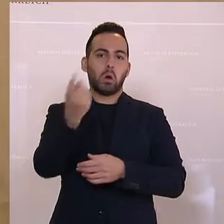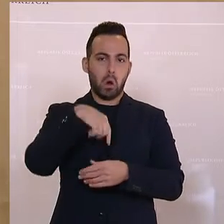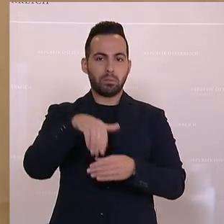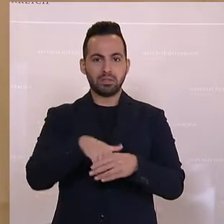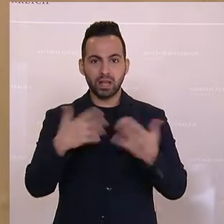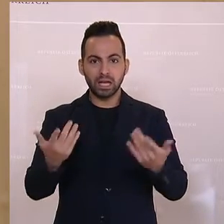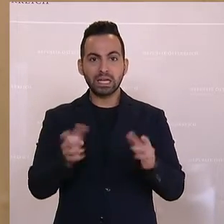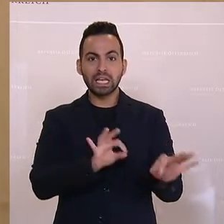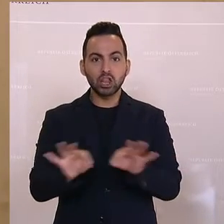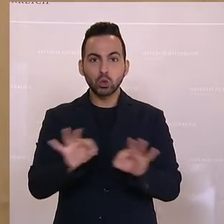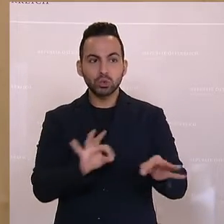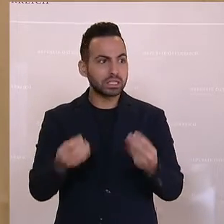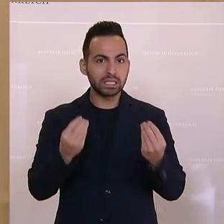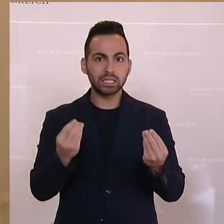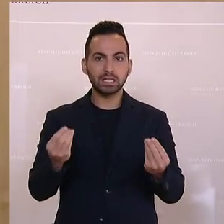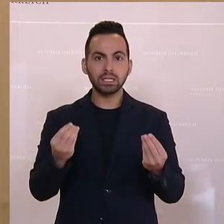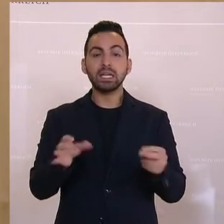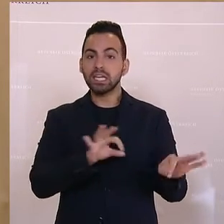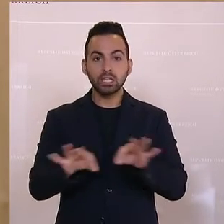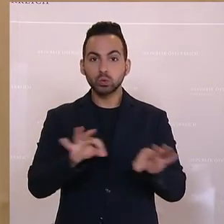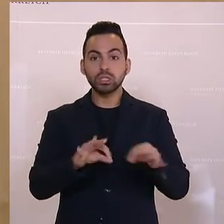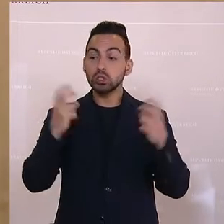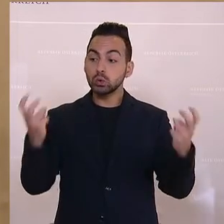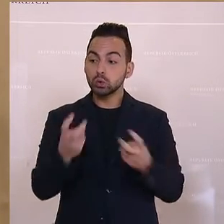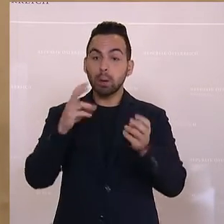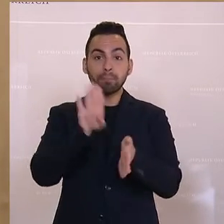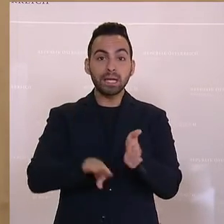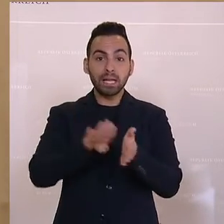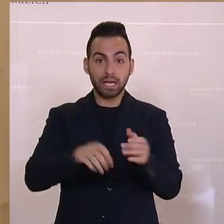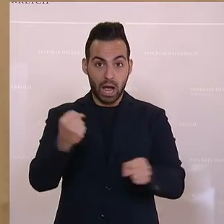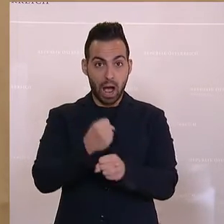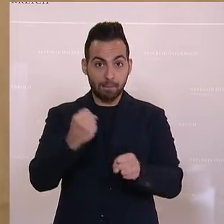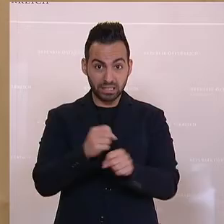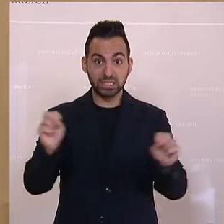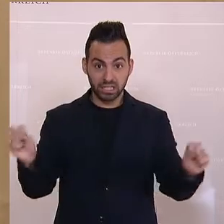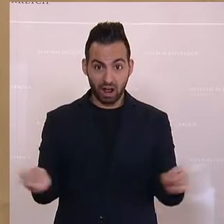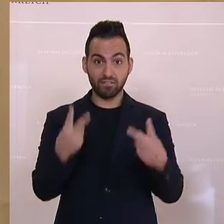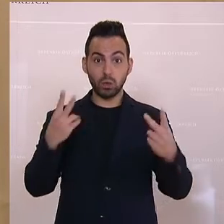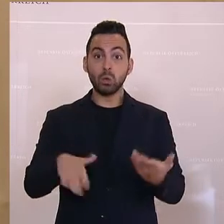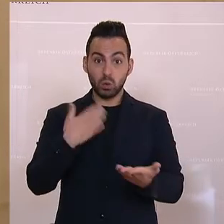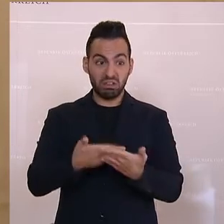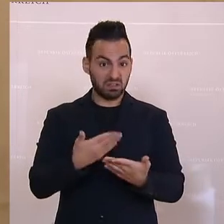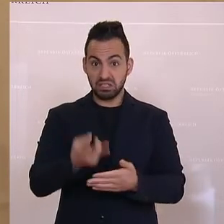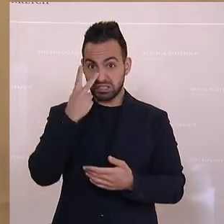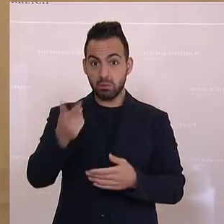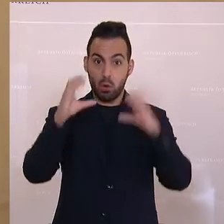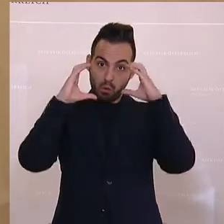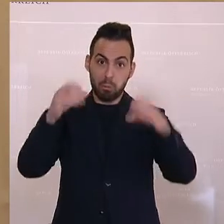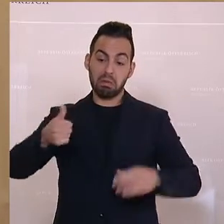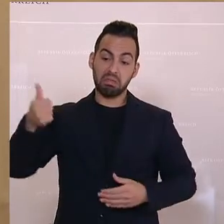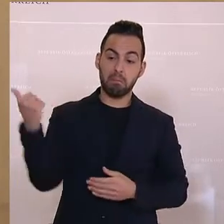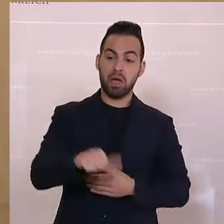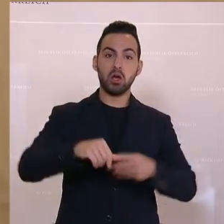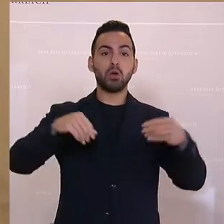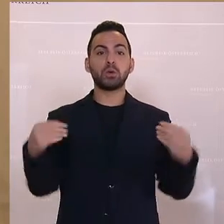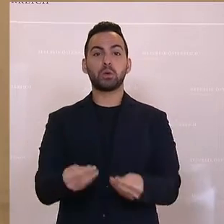Die Industrie sucht nicht diese Fachkräfte, die sucht Billigarbeitskräfte. Und dafür machen sie auf und die ÖVP ist da dabei, weil sie